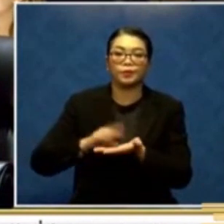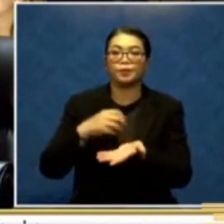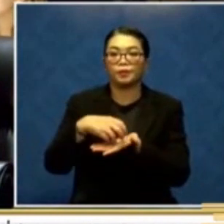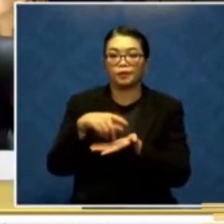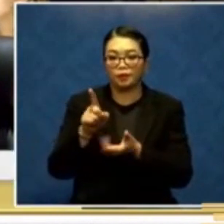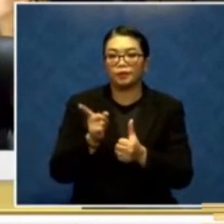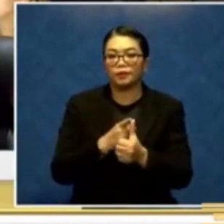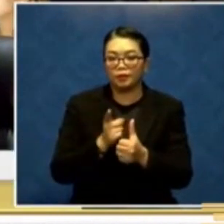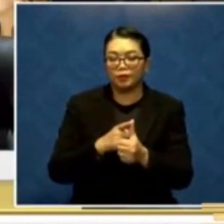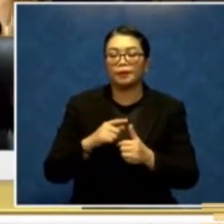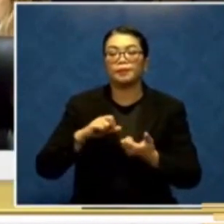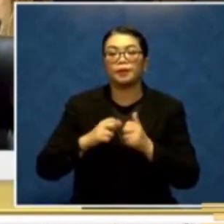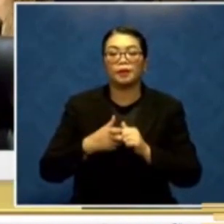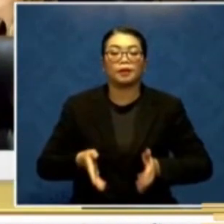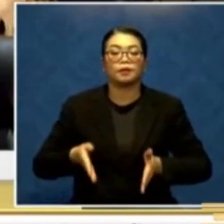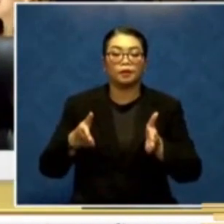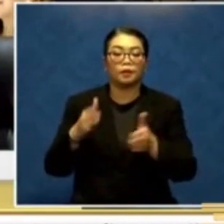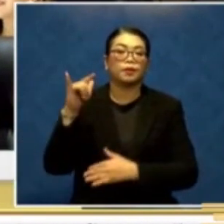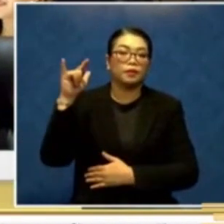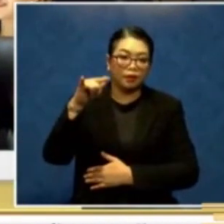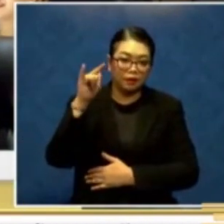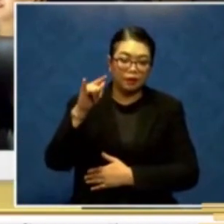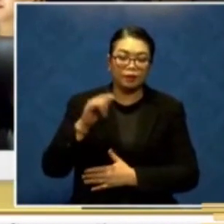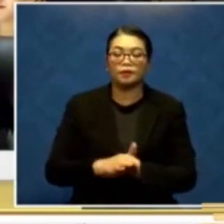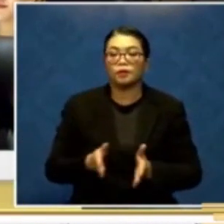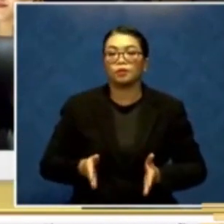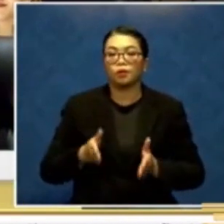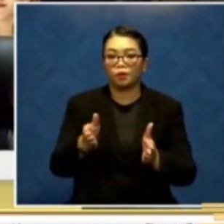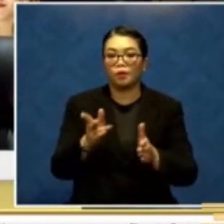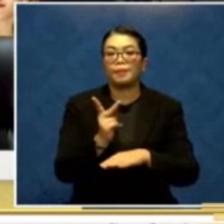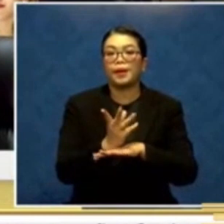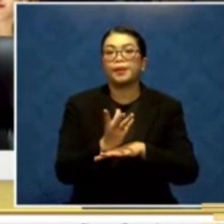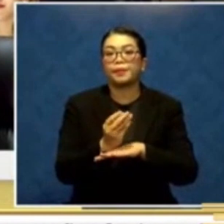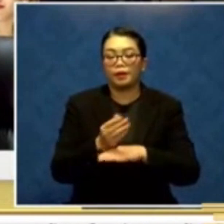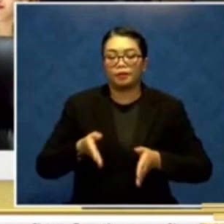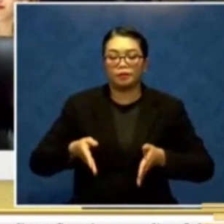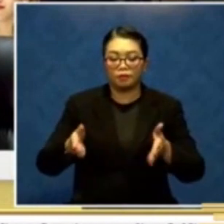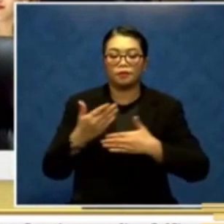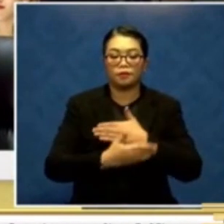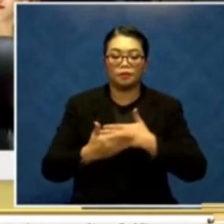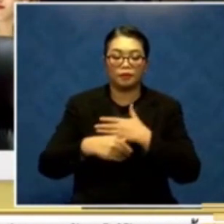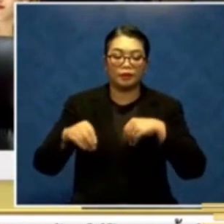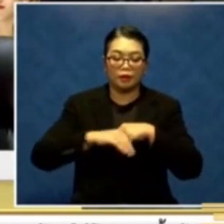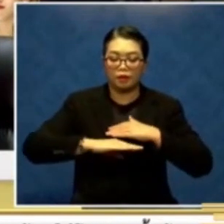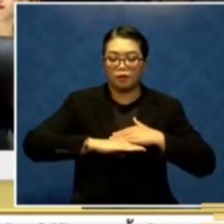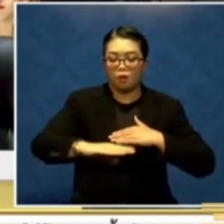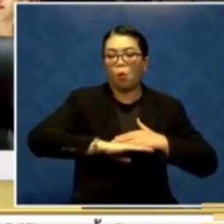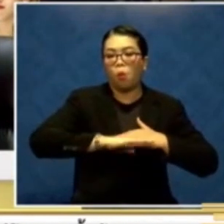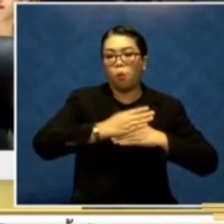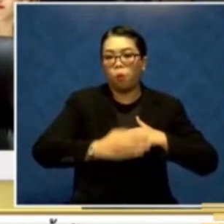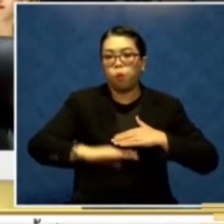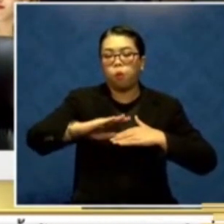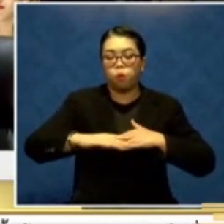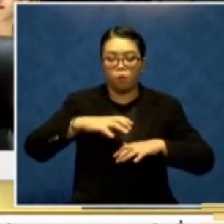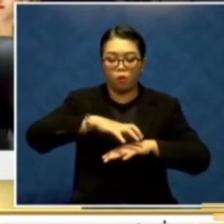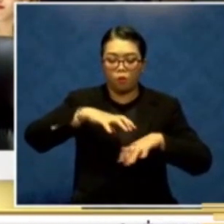ดังนี้นะครับหนึ่ปัหาถนนในเขตตออนเมืองนะครผิวจระจฐขำแงเพศ 6 นะครับที่ดูแลโยการรไฟสภาพถนนเกิดความเสียหายเป็นล่